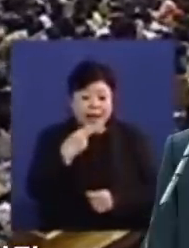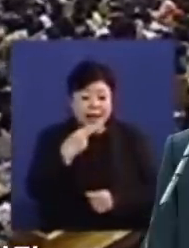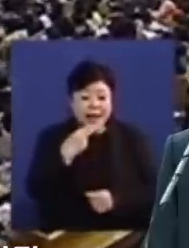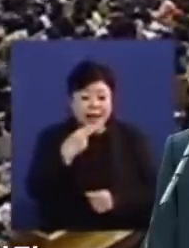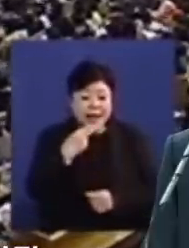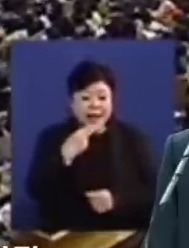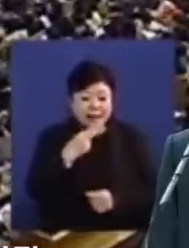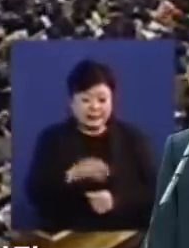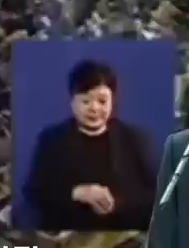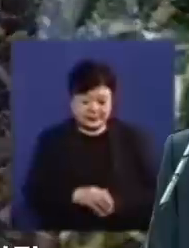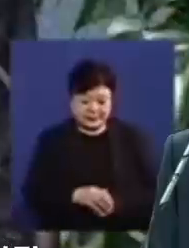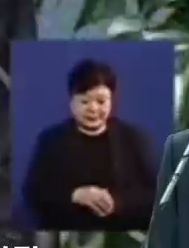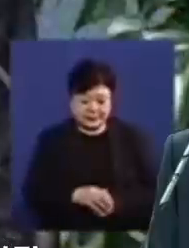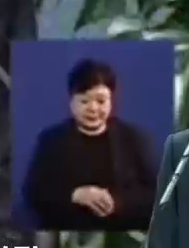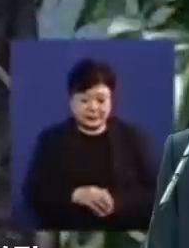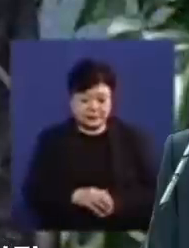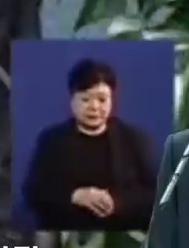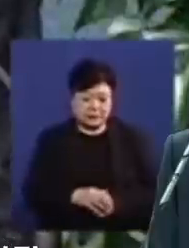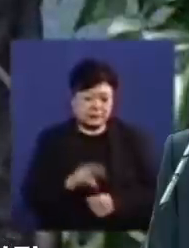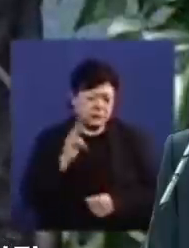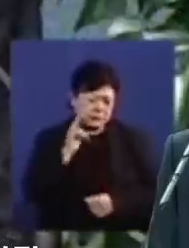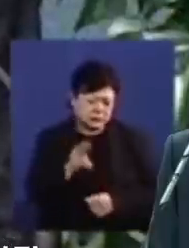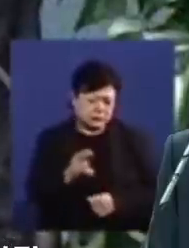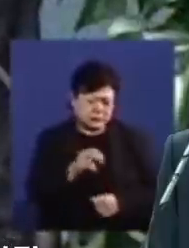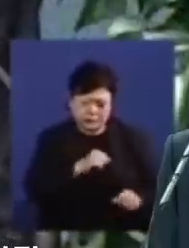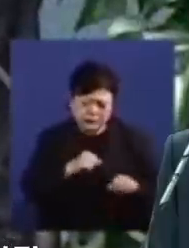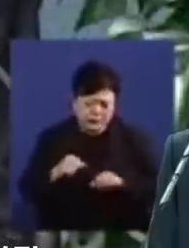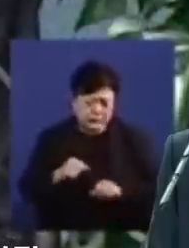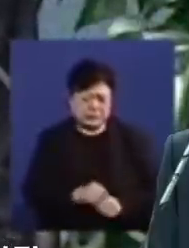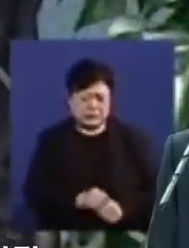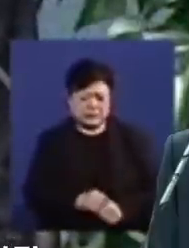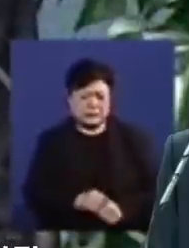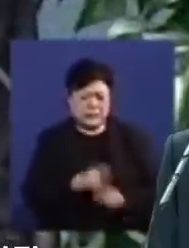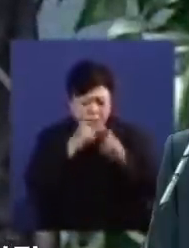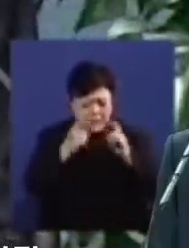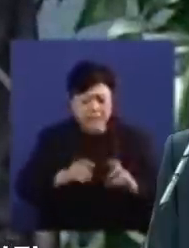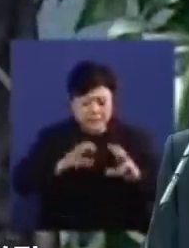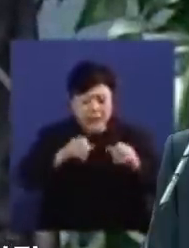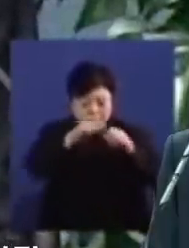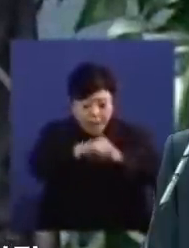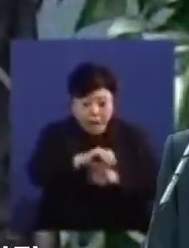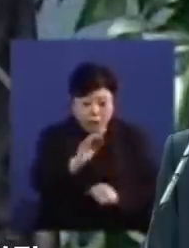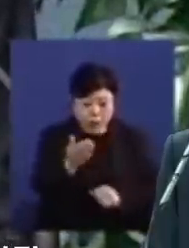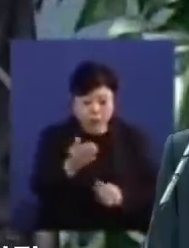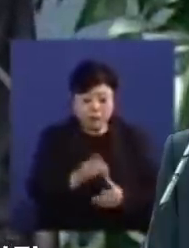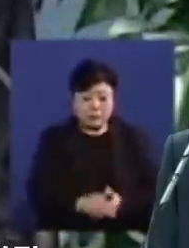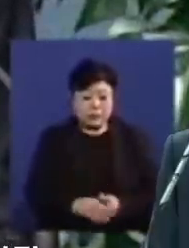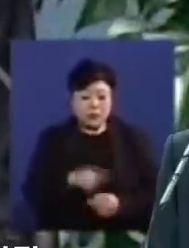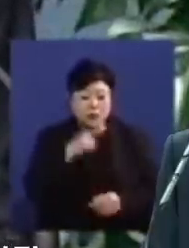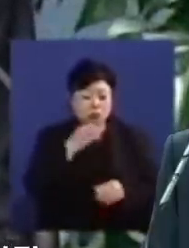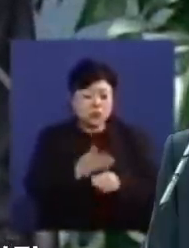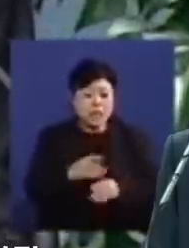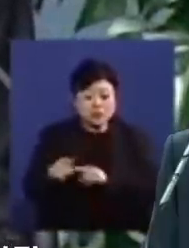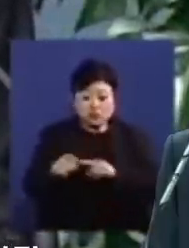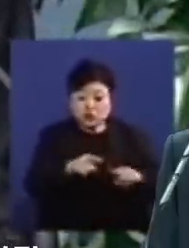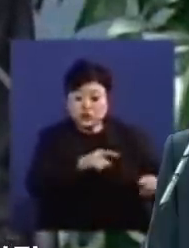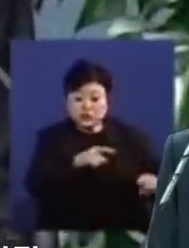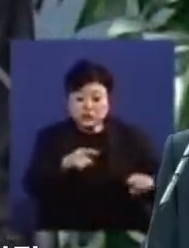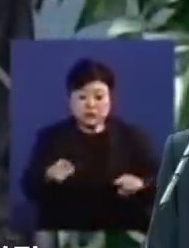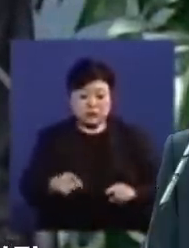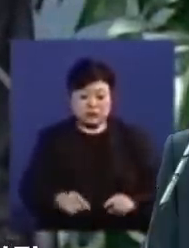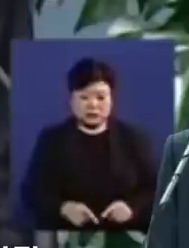하도 흉악한 악을 행하는 개인과 나라는 반드시 망합니다. 공산주의는 어떻습니까?